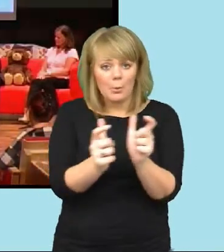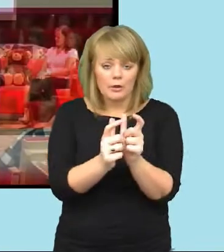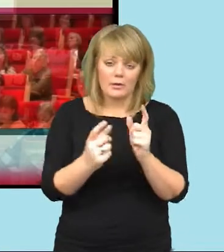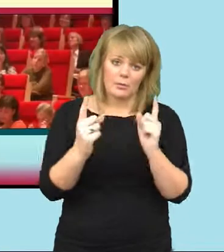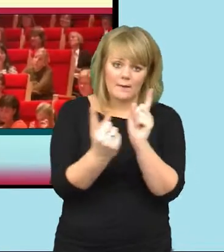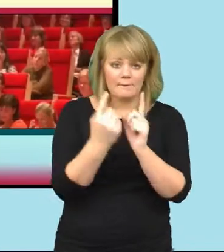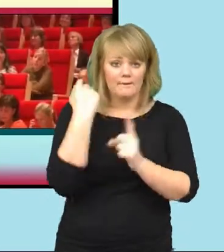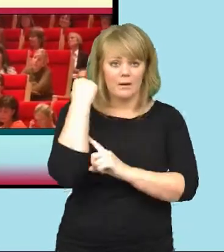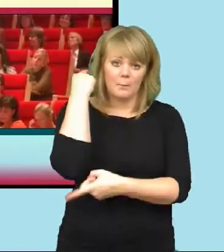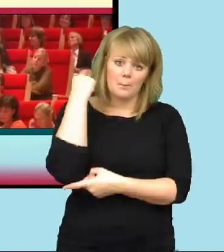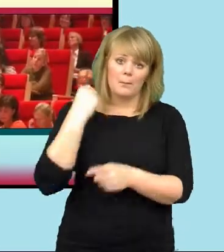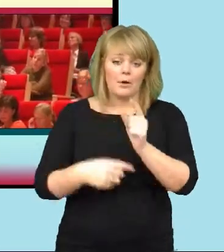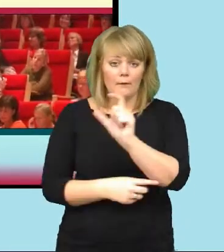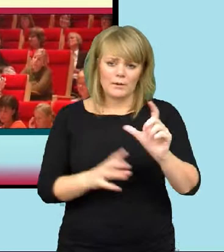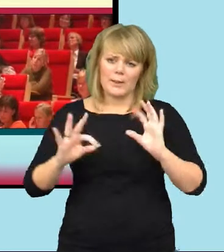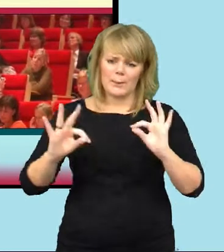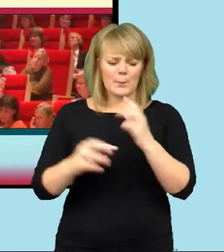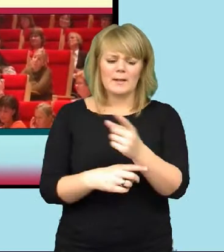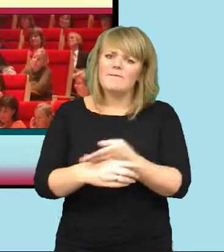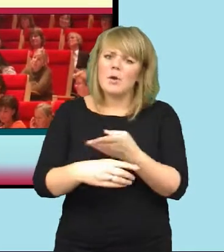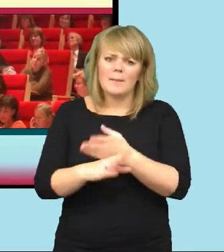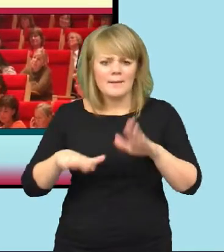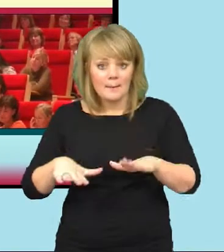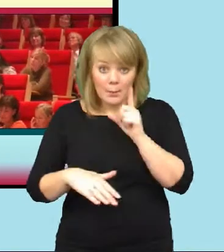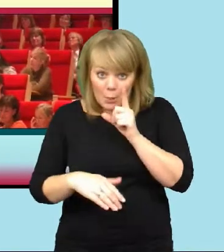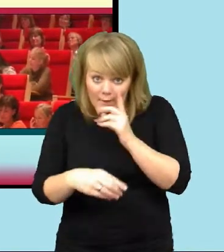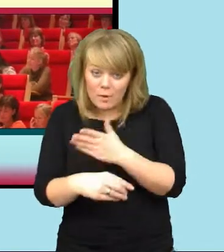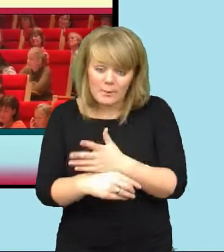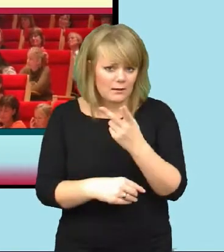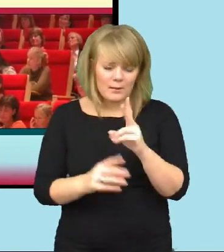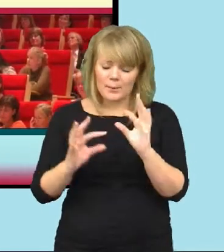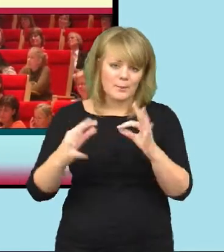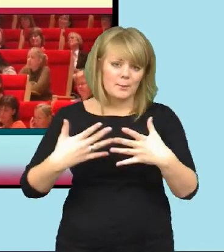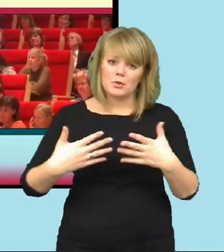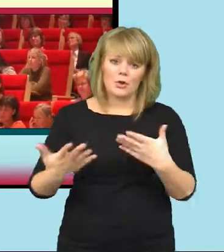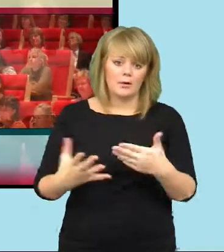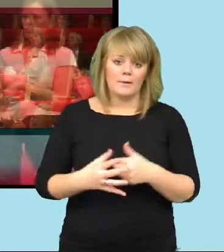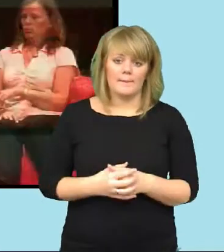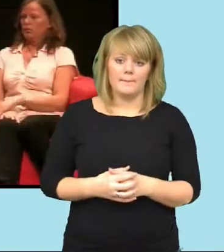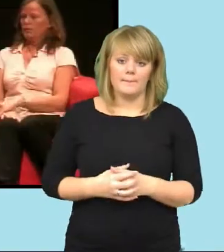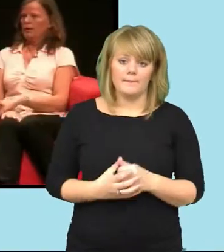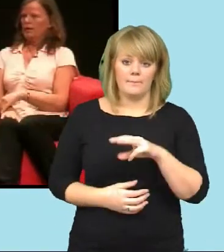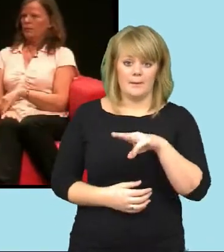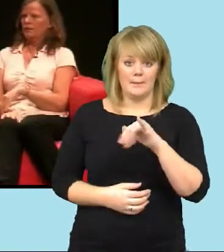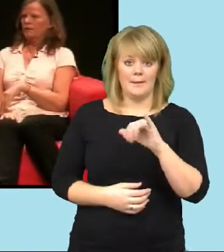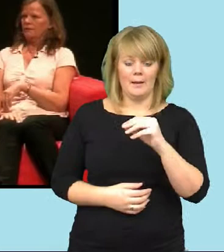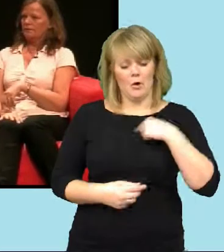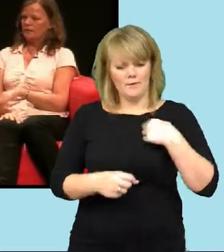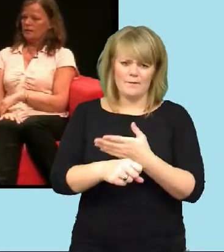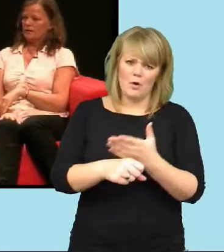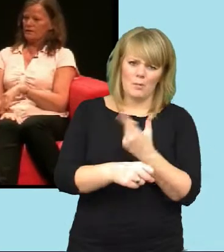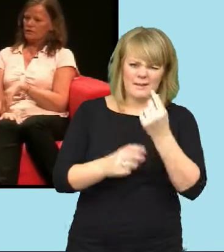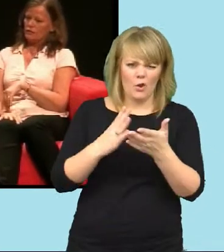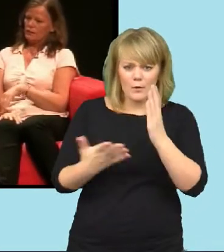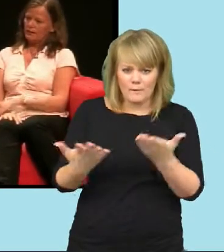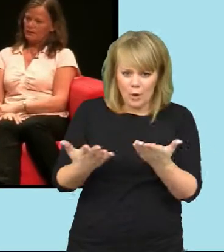liksom? Hur förbereder man sig hemma? Förbereder man sig på något sätt eller? Ja, vi gör det lite grann beroende på vad det är. Då. Men att så